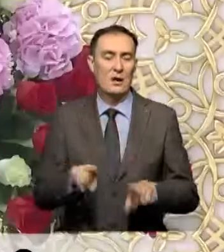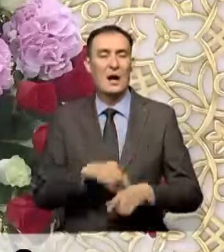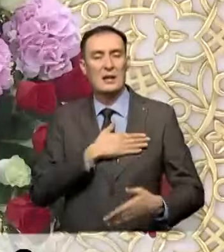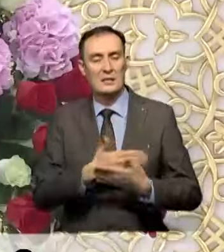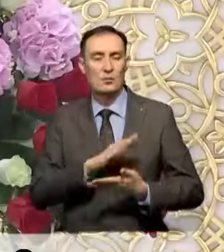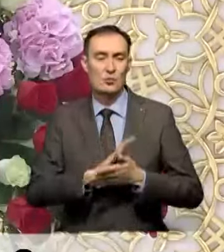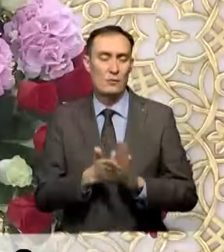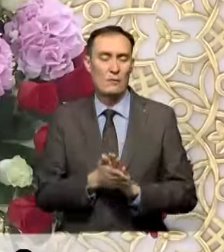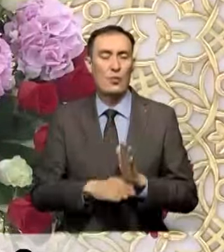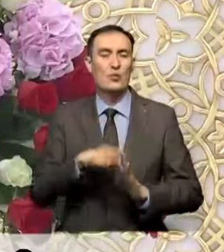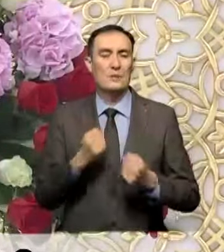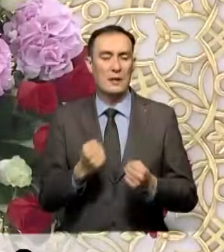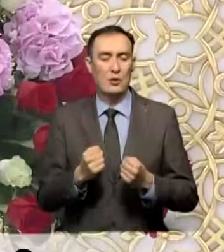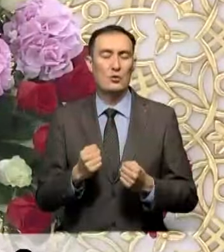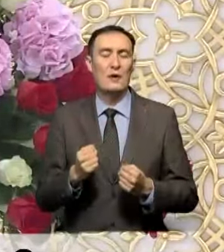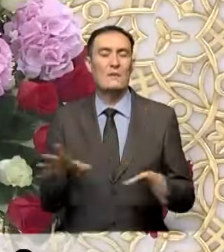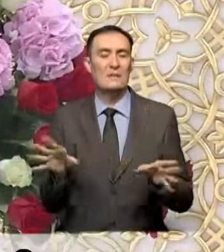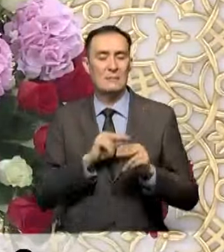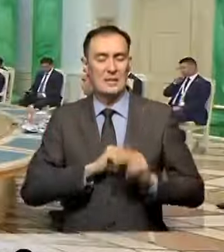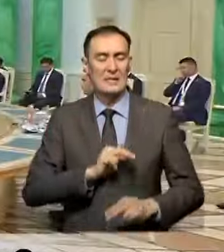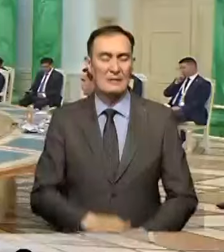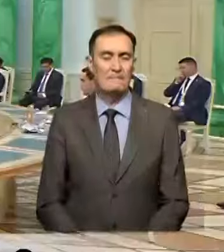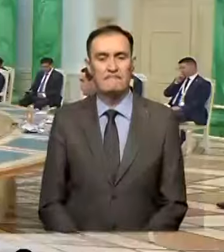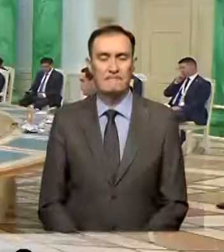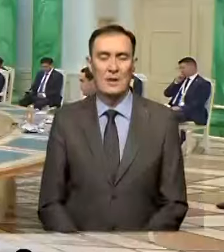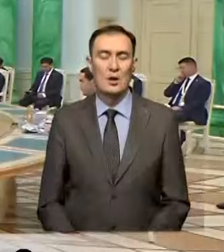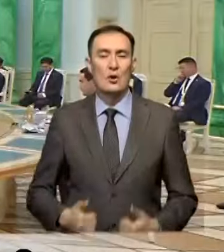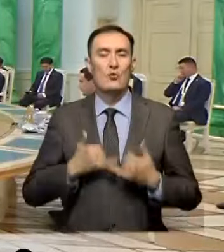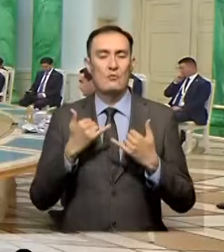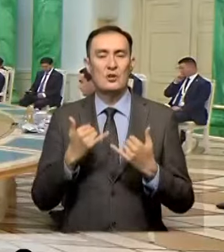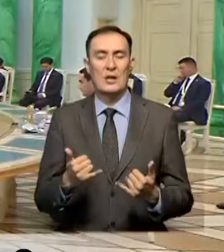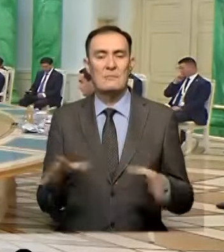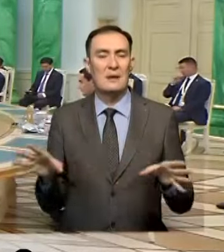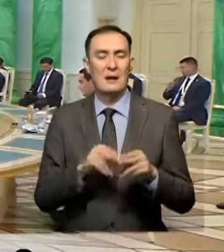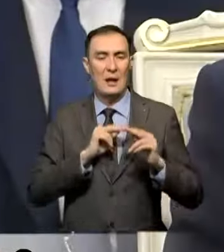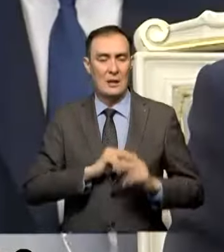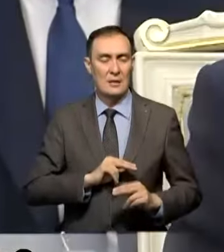активные условия по укреплению регионального взаимодействия. Уважаемые коллеги,